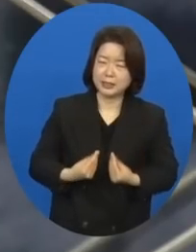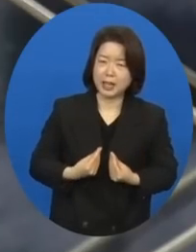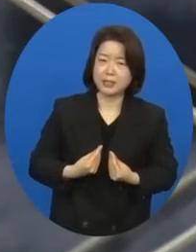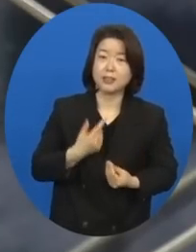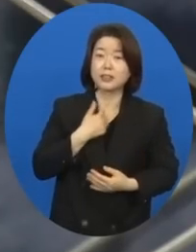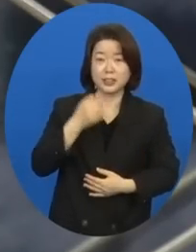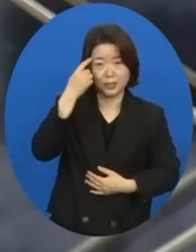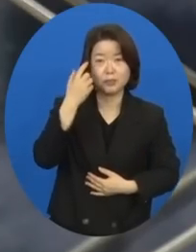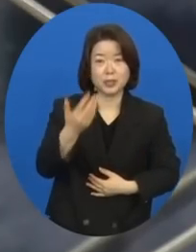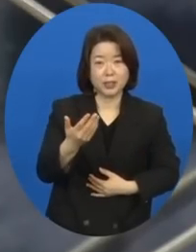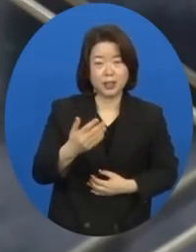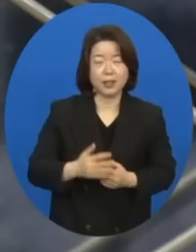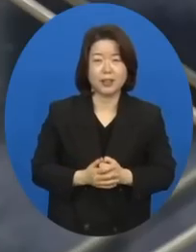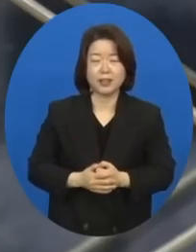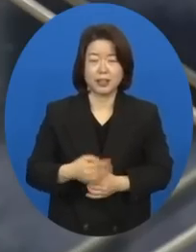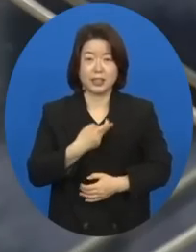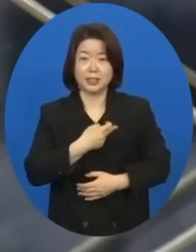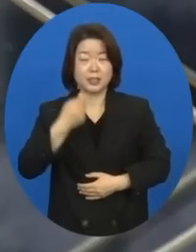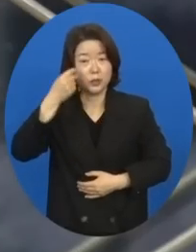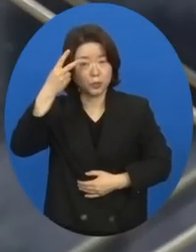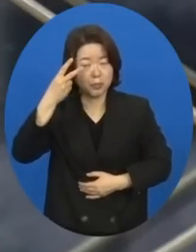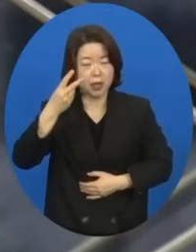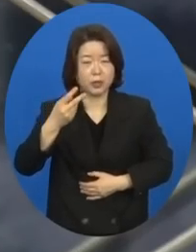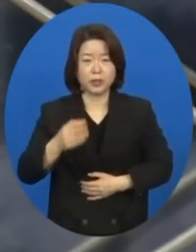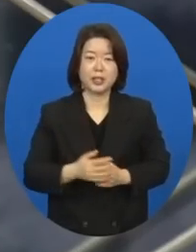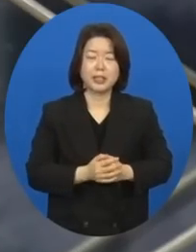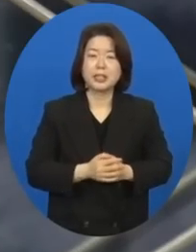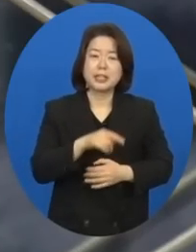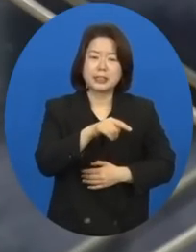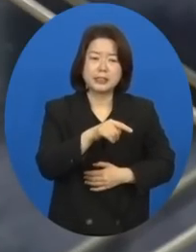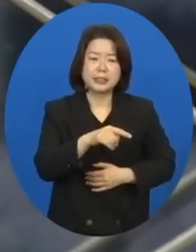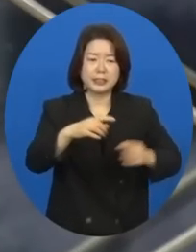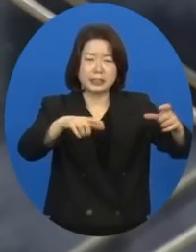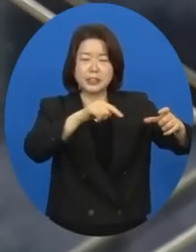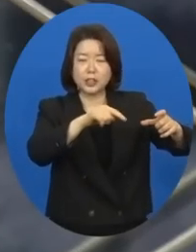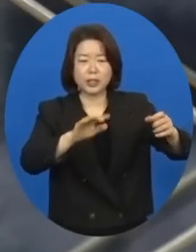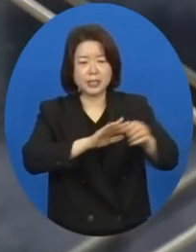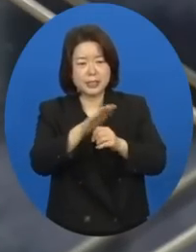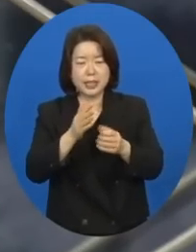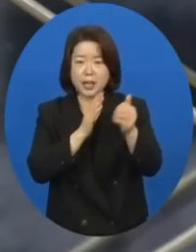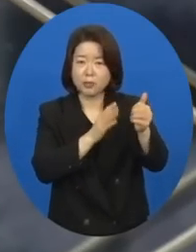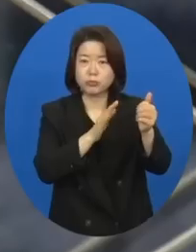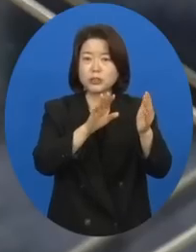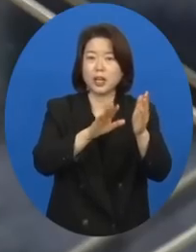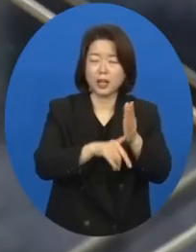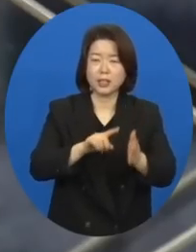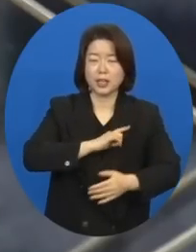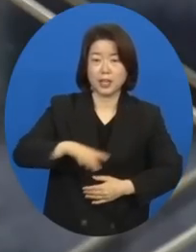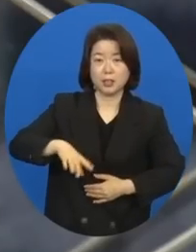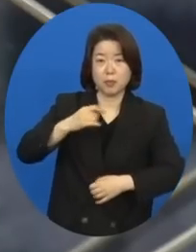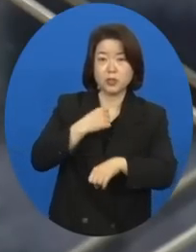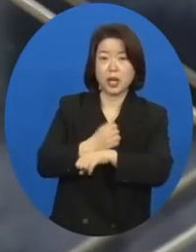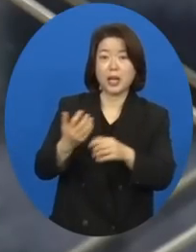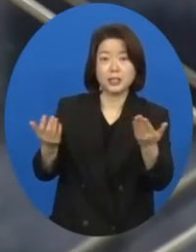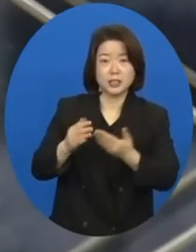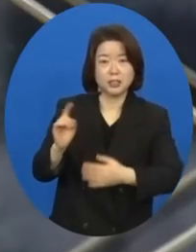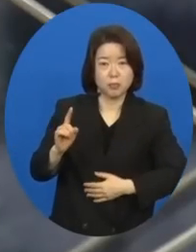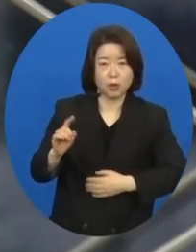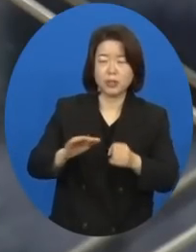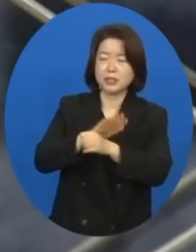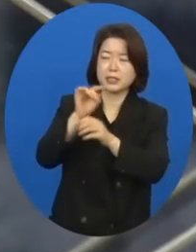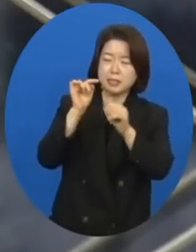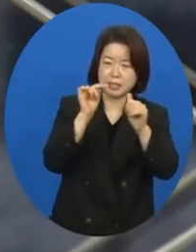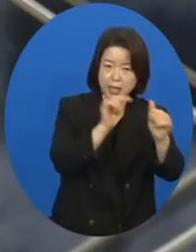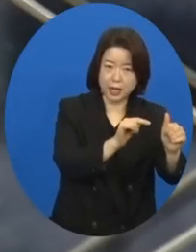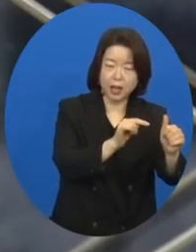있으신가요? 사도 바울이 에베소 교회에 사랑해야 할 것을 권면하면서 가장 먼저 했던 일이 사랑하라 권면한